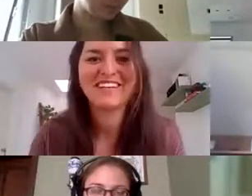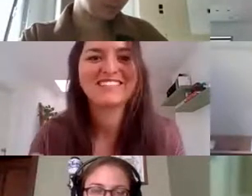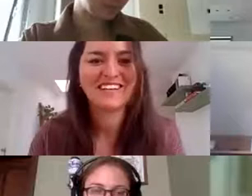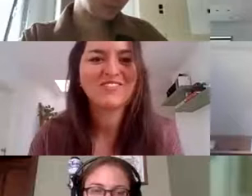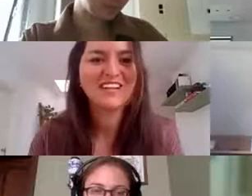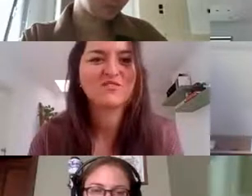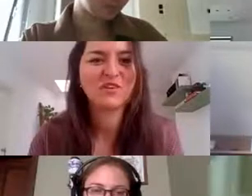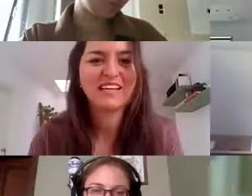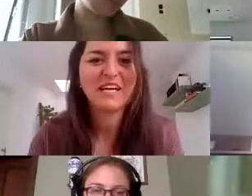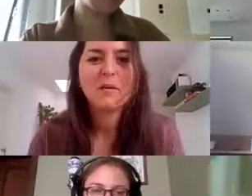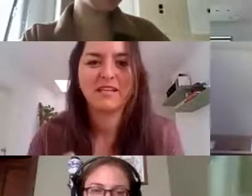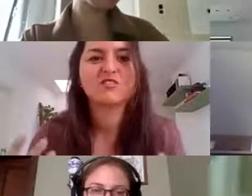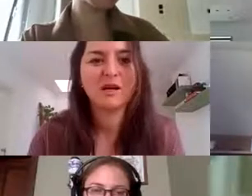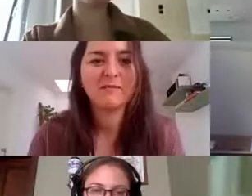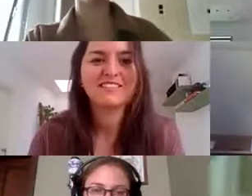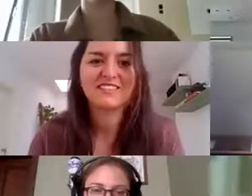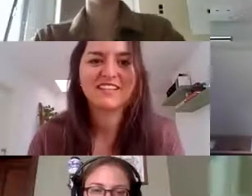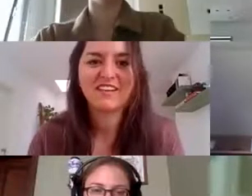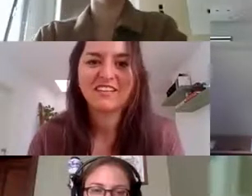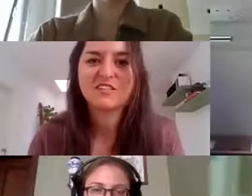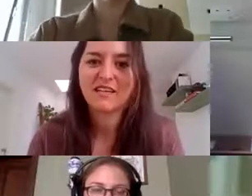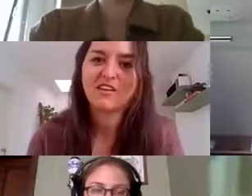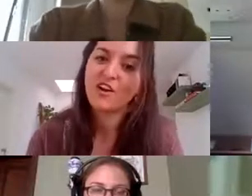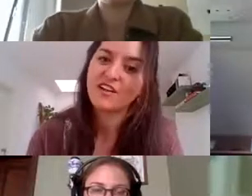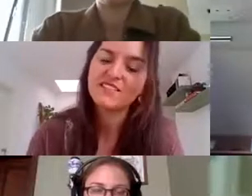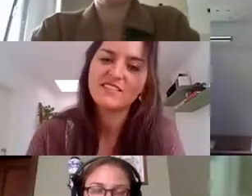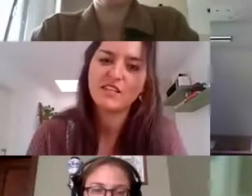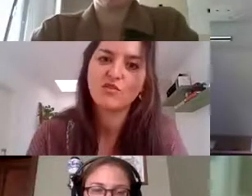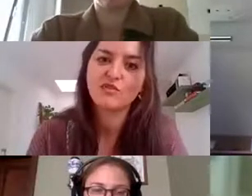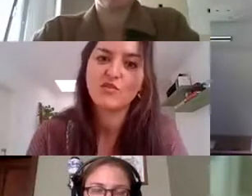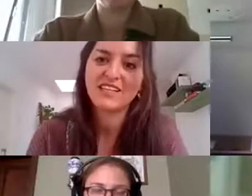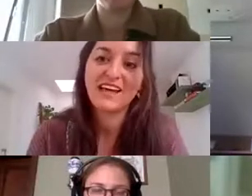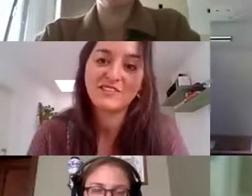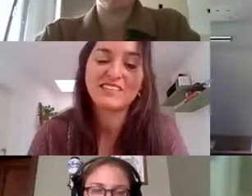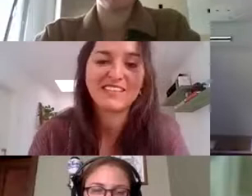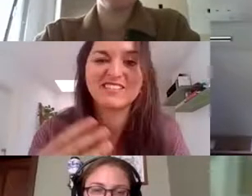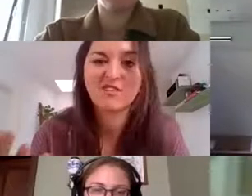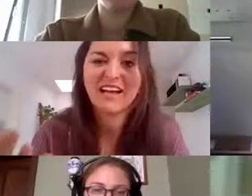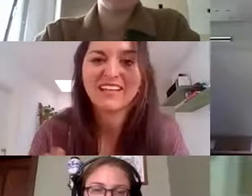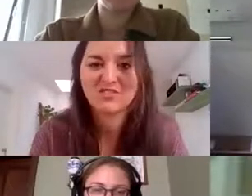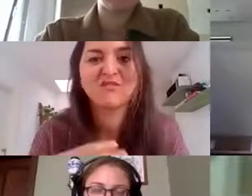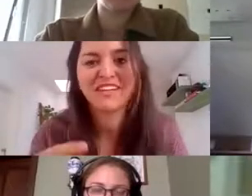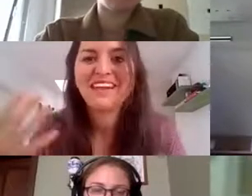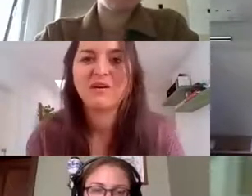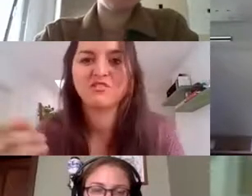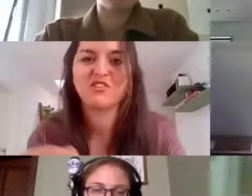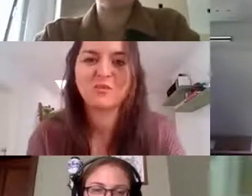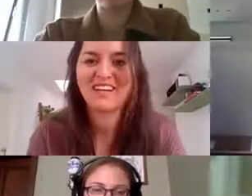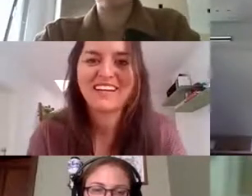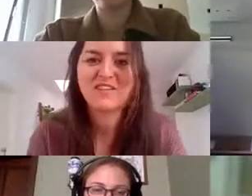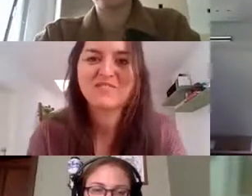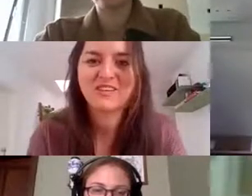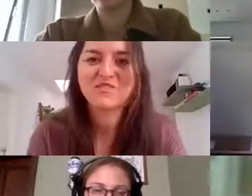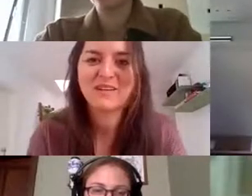weet niet of dat iets herkenbaar is voor jullie, maar dat ik toch wel merk dat de schrik er al iets meer uit is tegenover vorig jaar. Dus ik denk dat dat een verhaal is nu van, we zullen